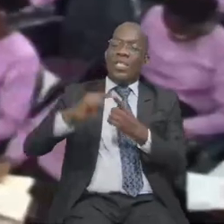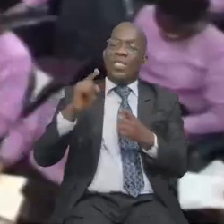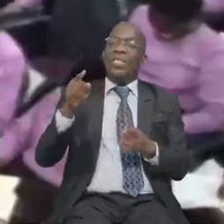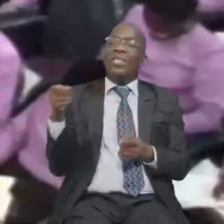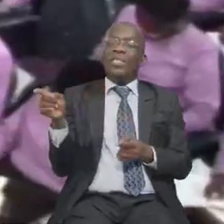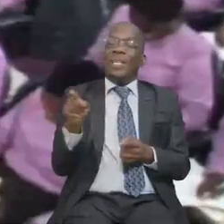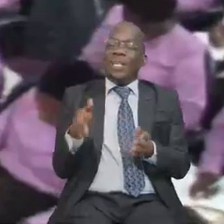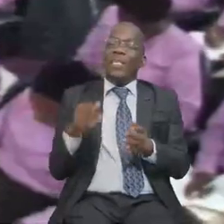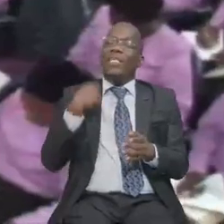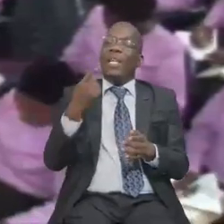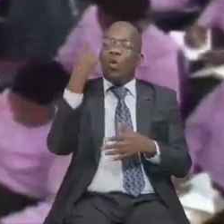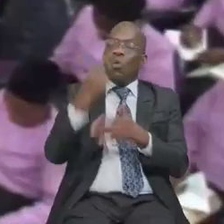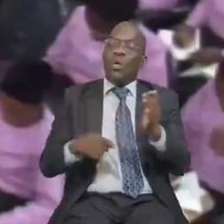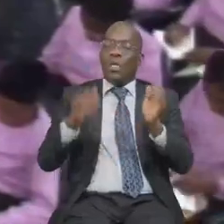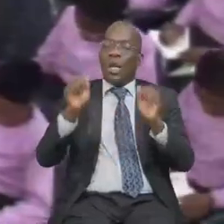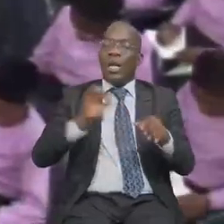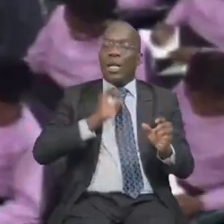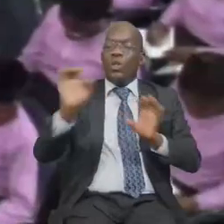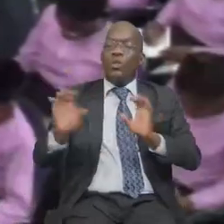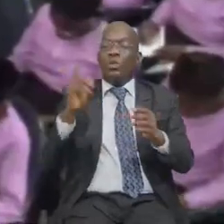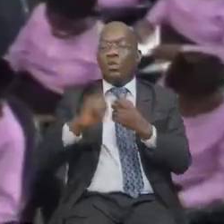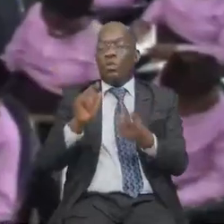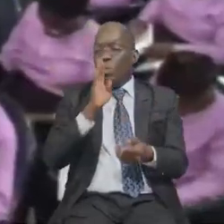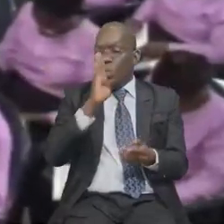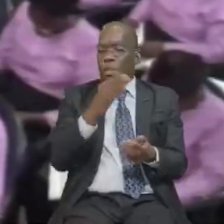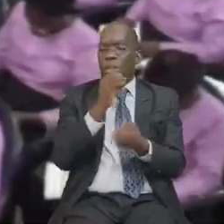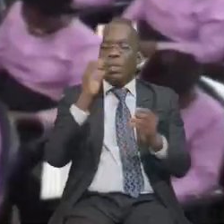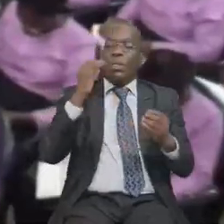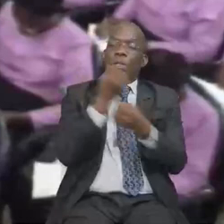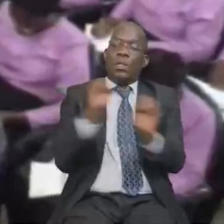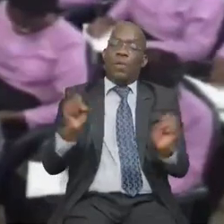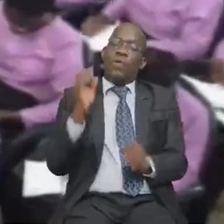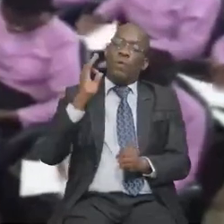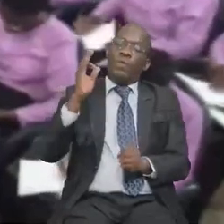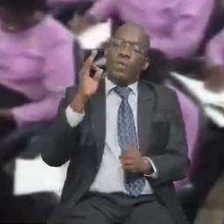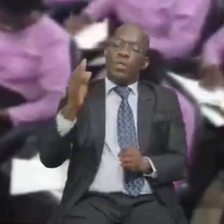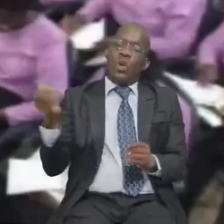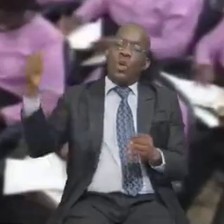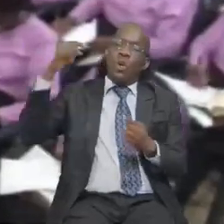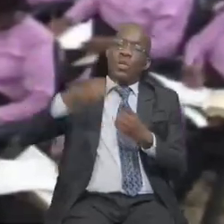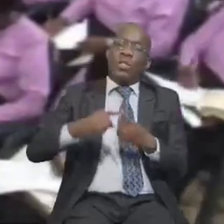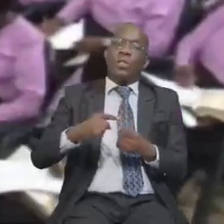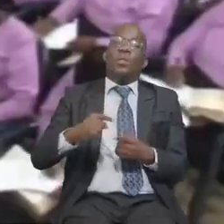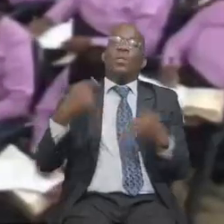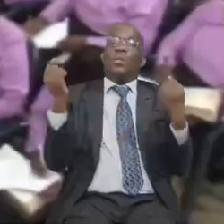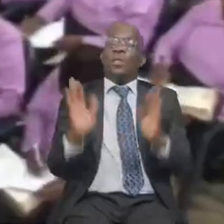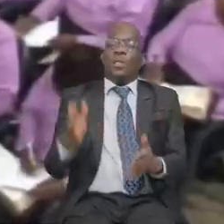sauvé? Élève. Prêche jusqu'à ce que les pécheurs soient touchés.